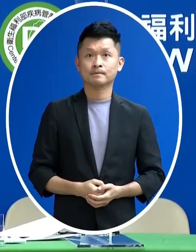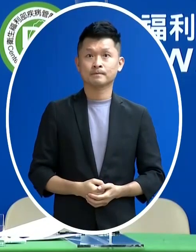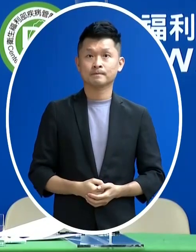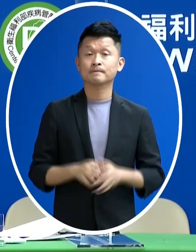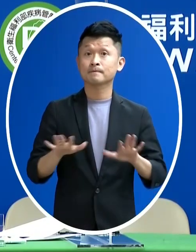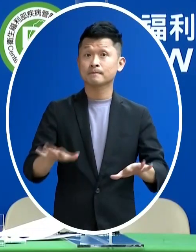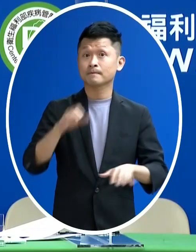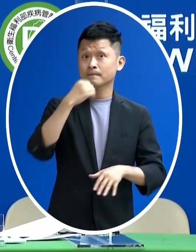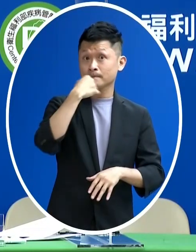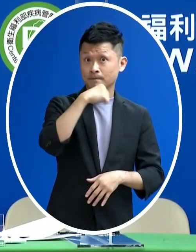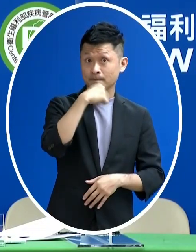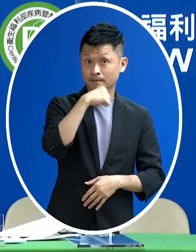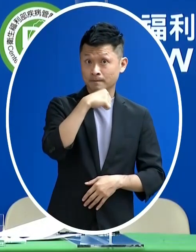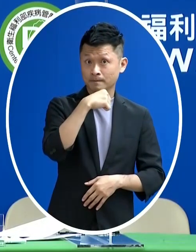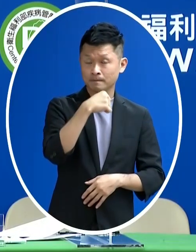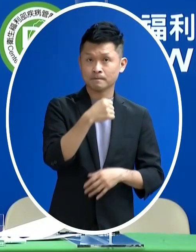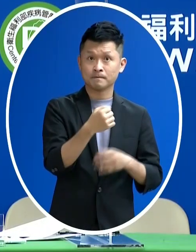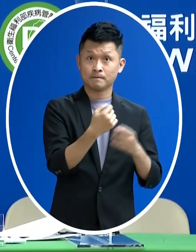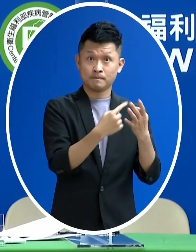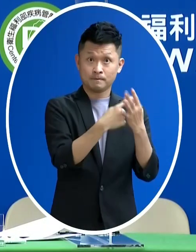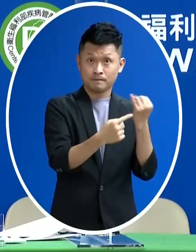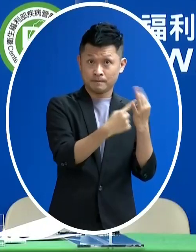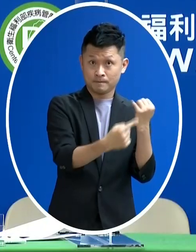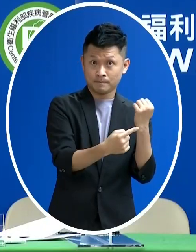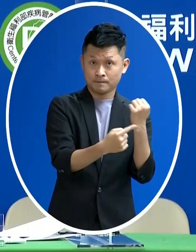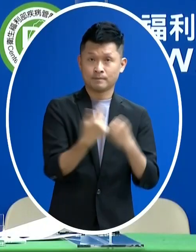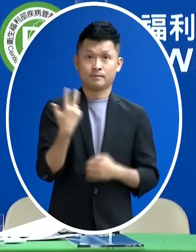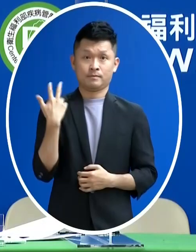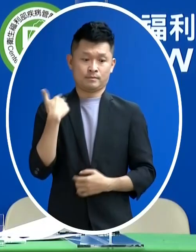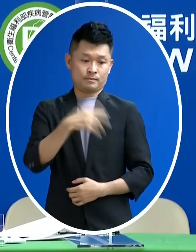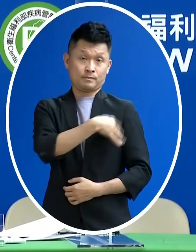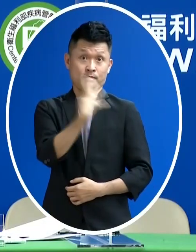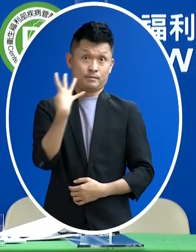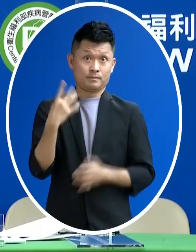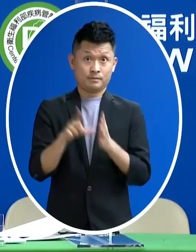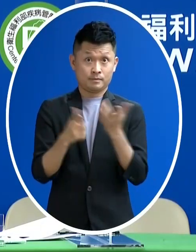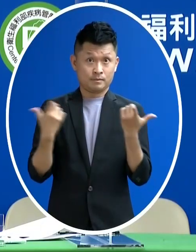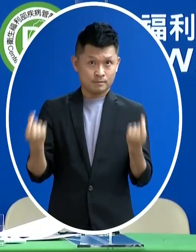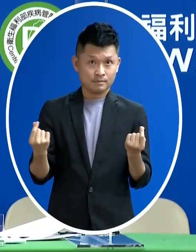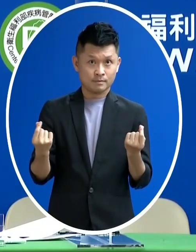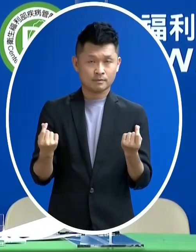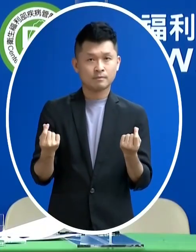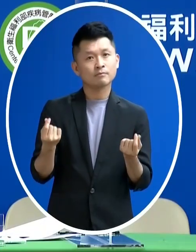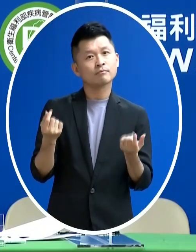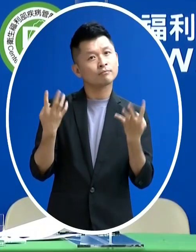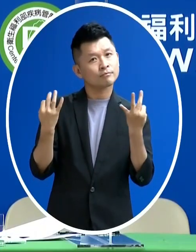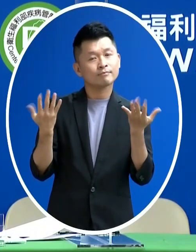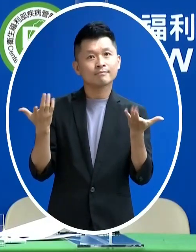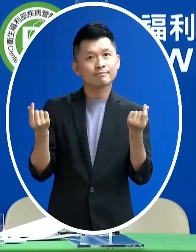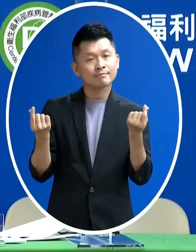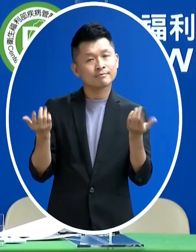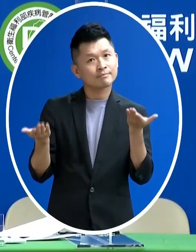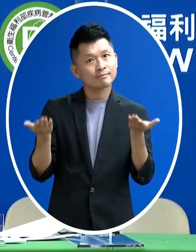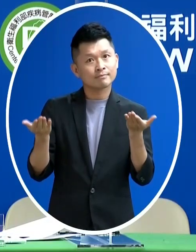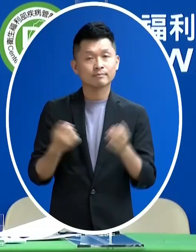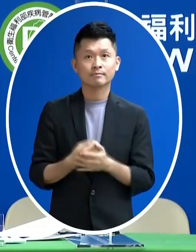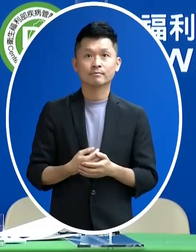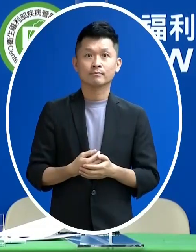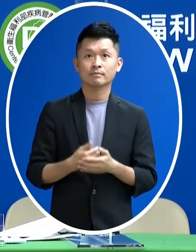的本土病例的个案数跟上周的礼拜四几乎是一样啊，较上周